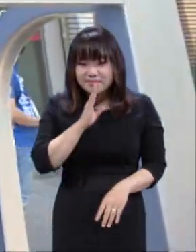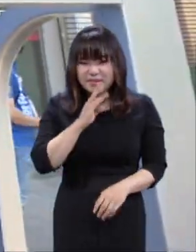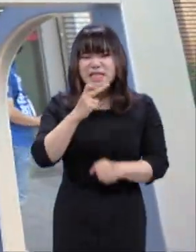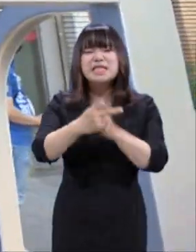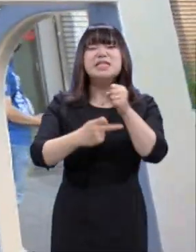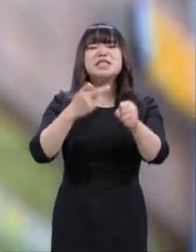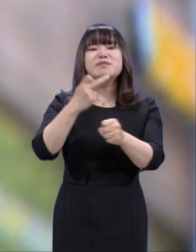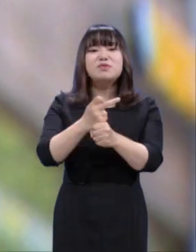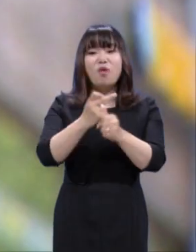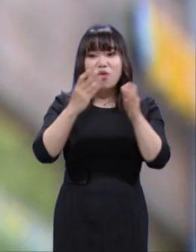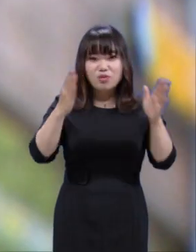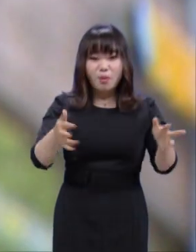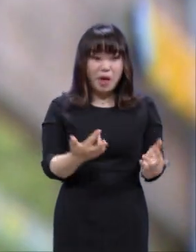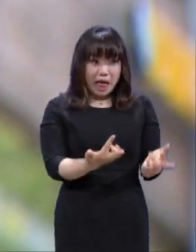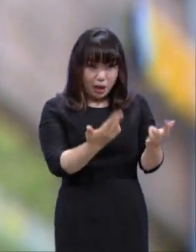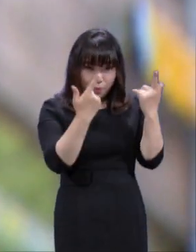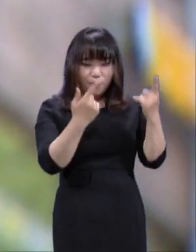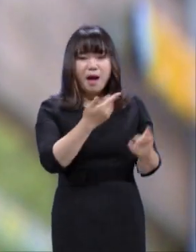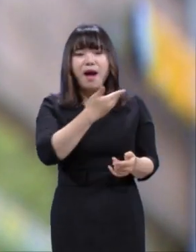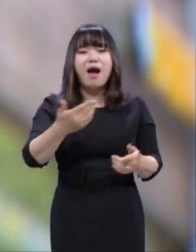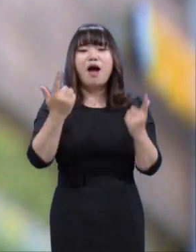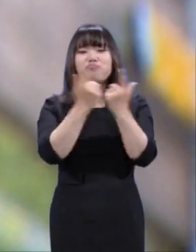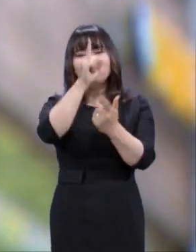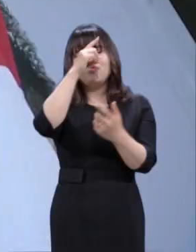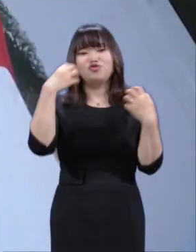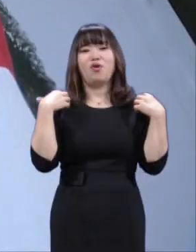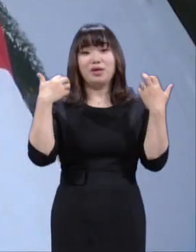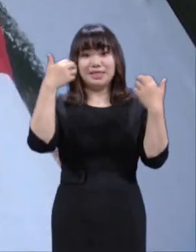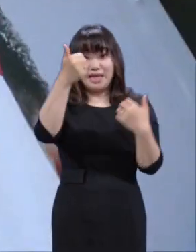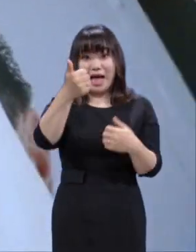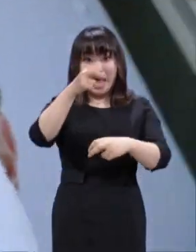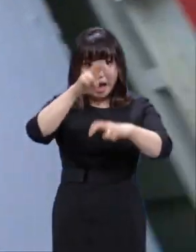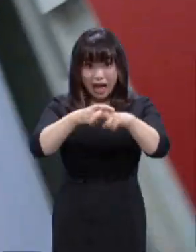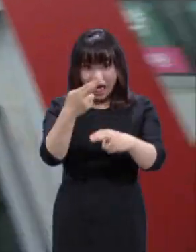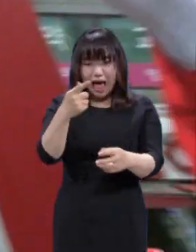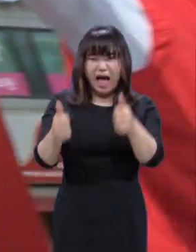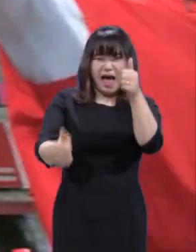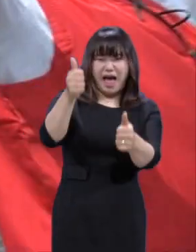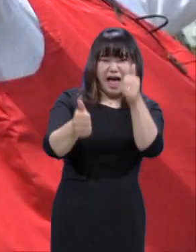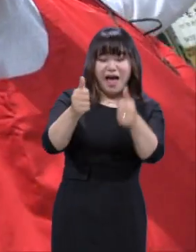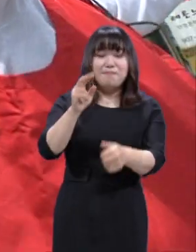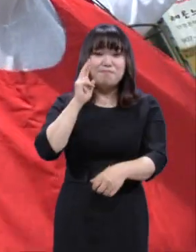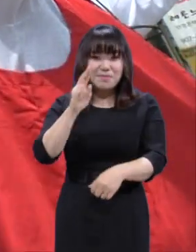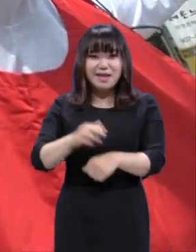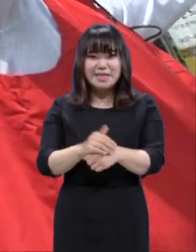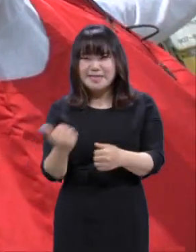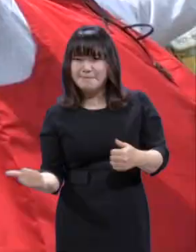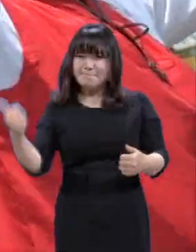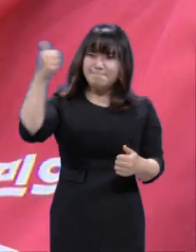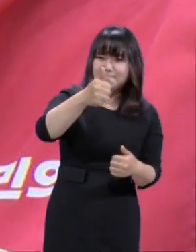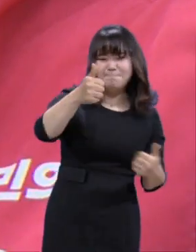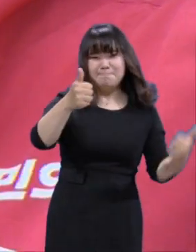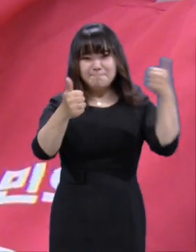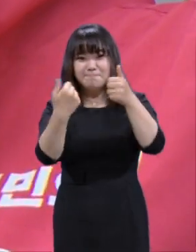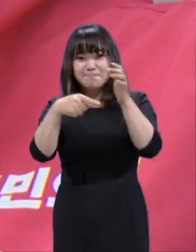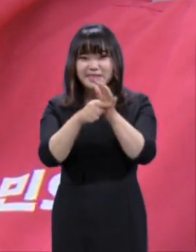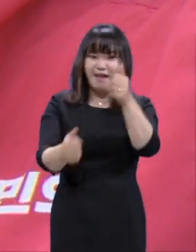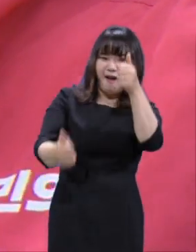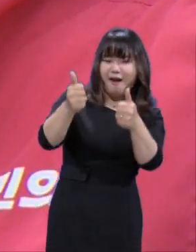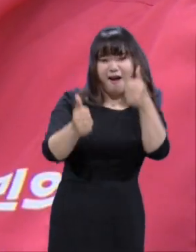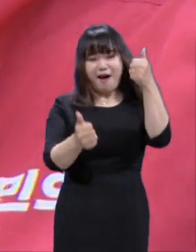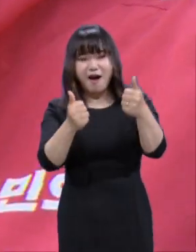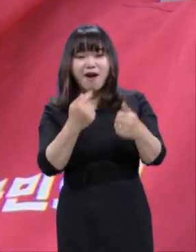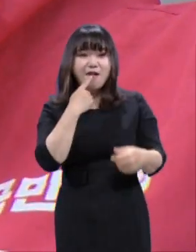12년 만에 무주공산이 된 강북구청장 자리. 그 어느 때보다 경쟁이 치열한 만큼 당선을 위한 각 후보들의 이색